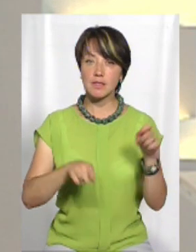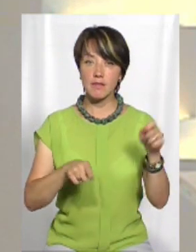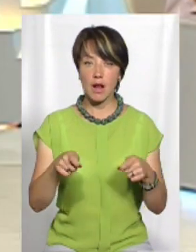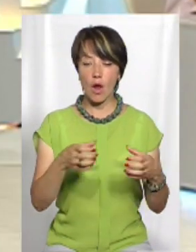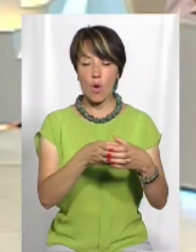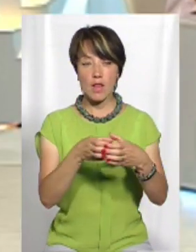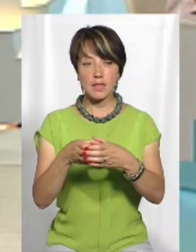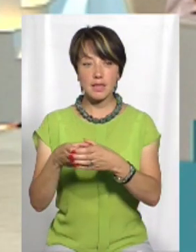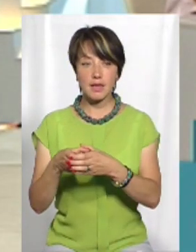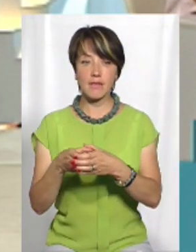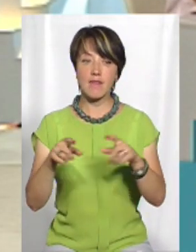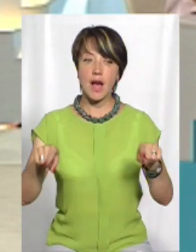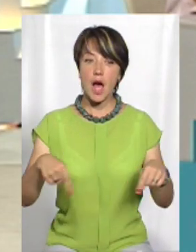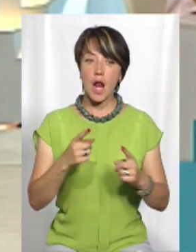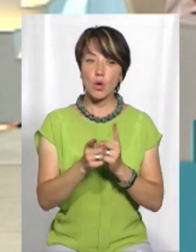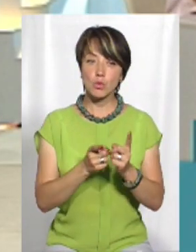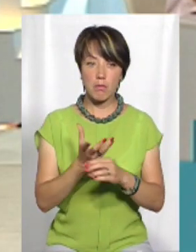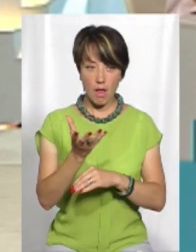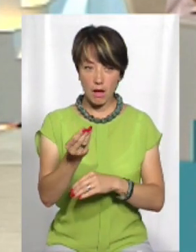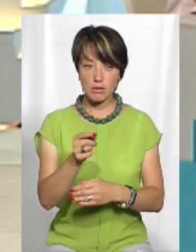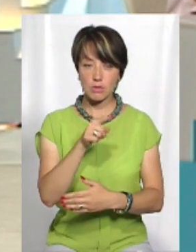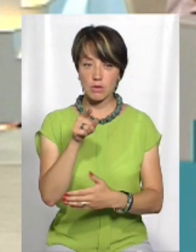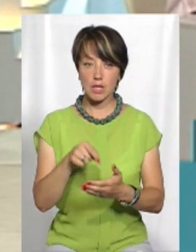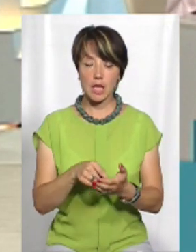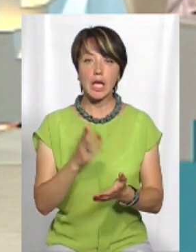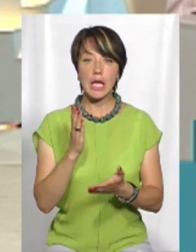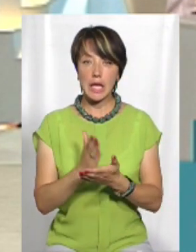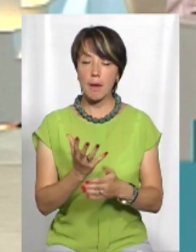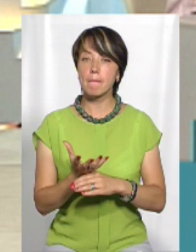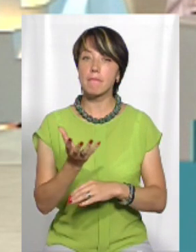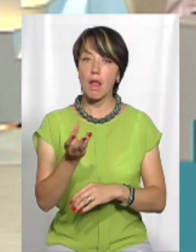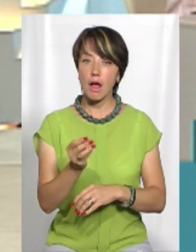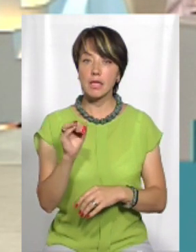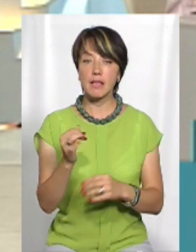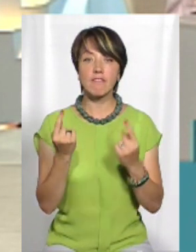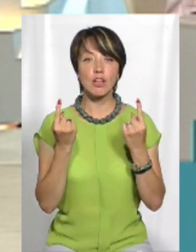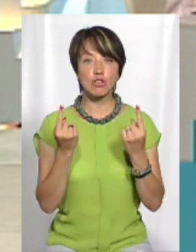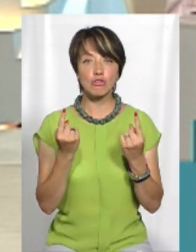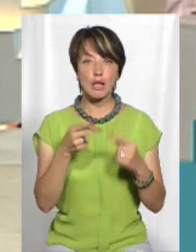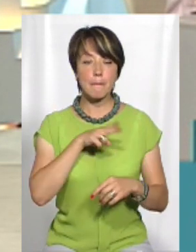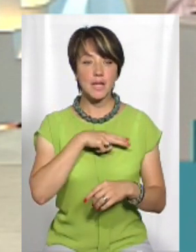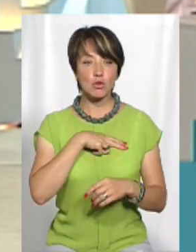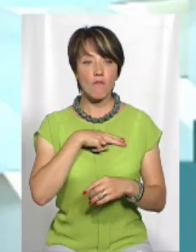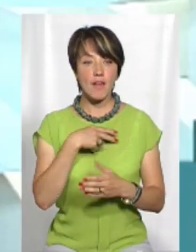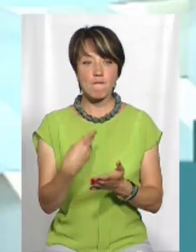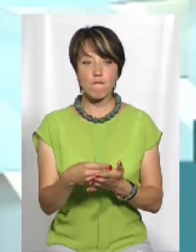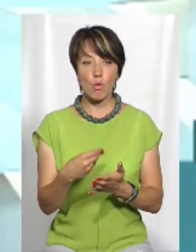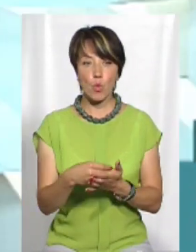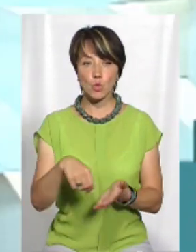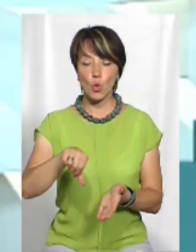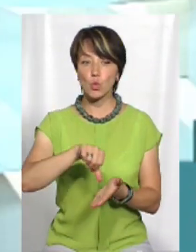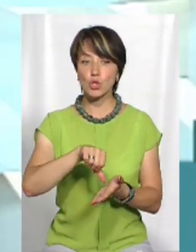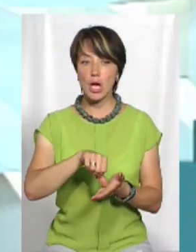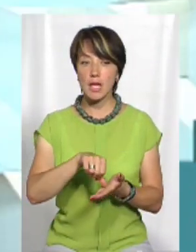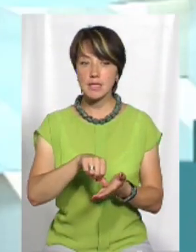до колективів, реконструкторів, усе ж таки є платною? Ні, вона є платною і є величезний призовий фонд.